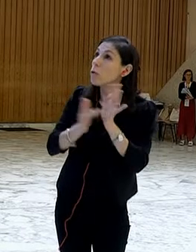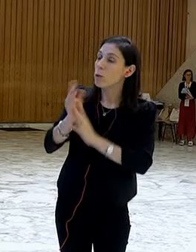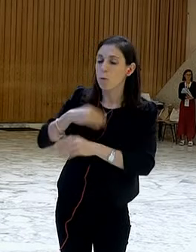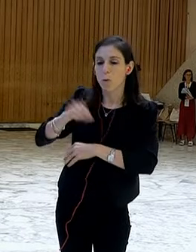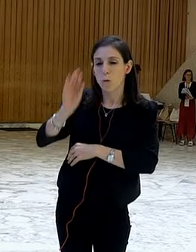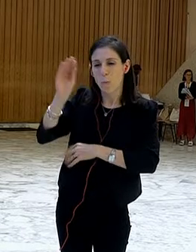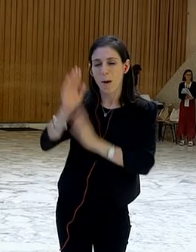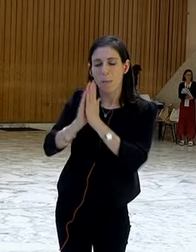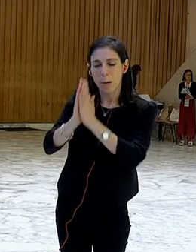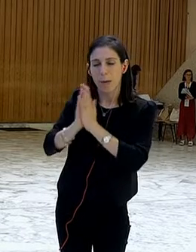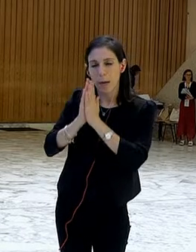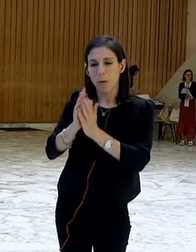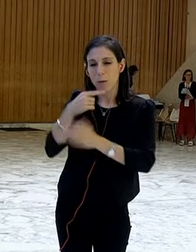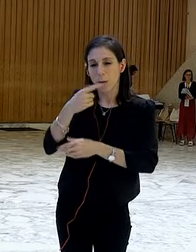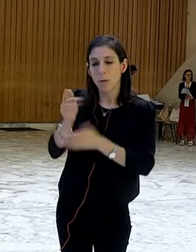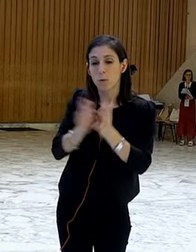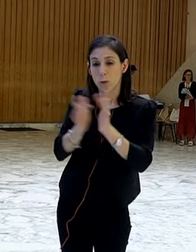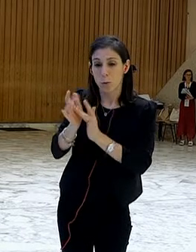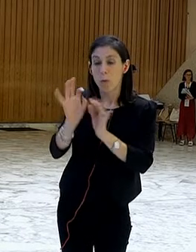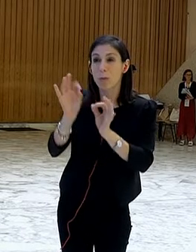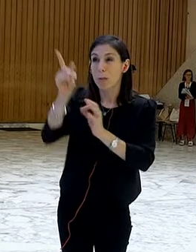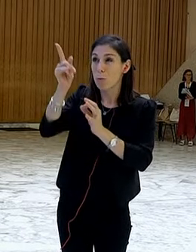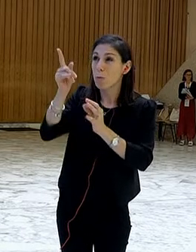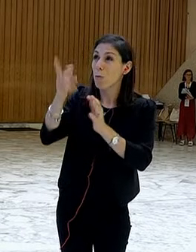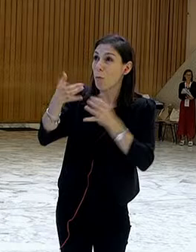donnes cet enfant, je te l'offrirai. »